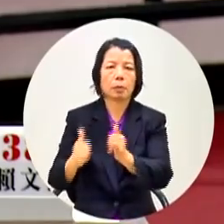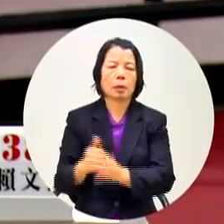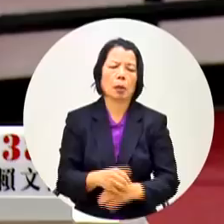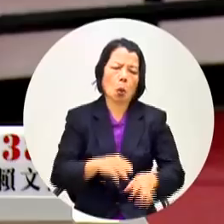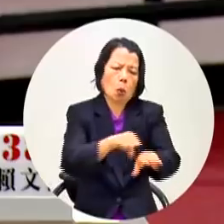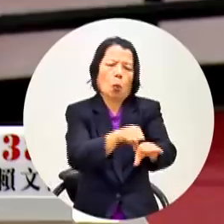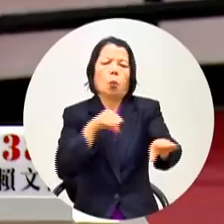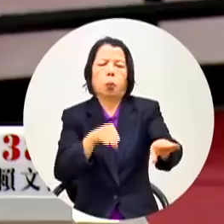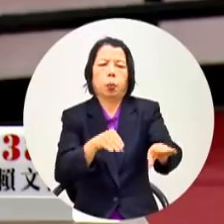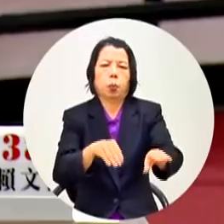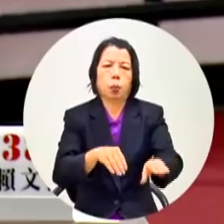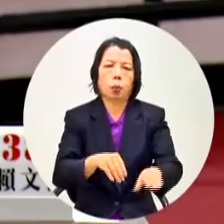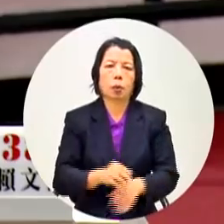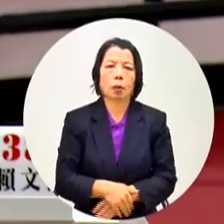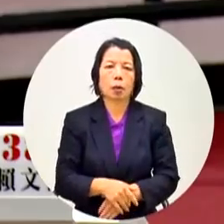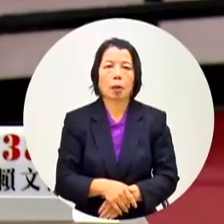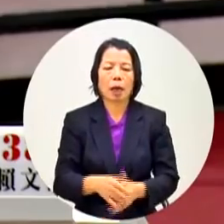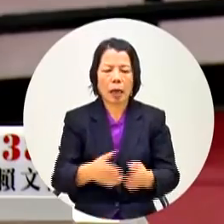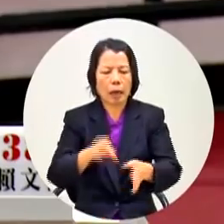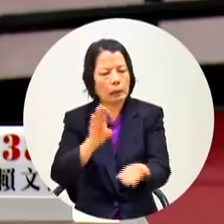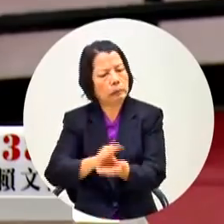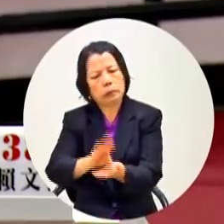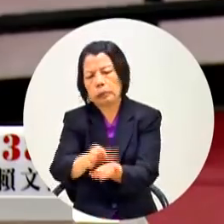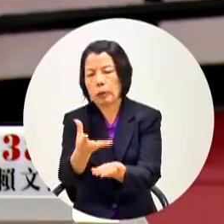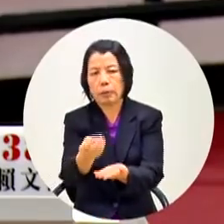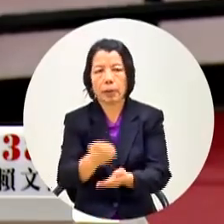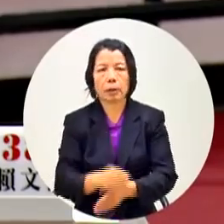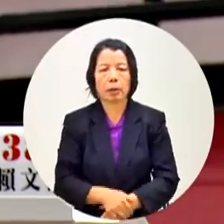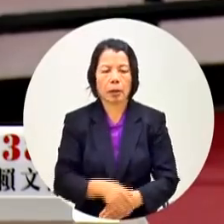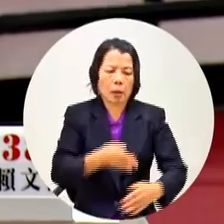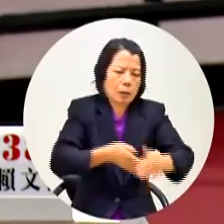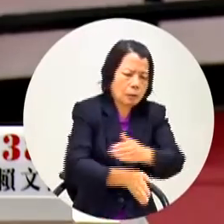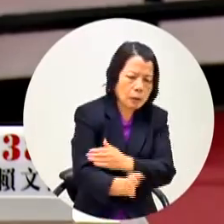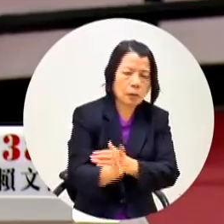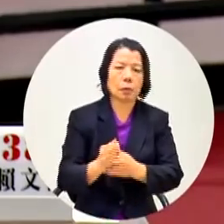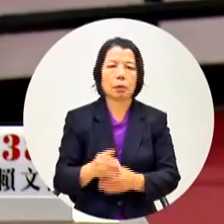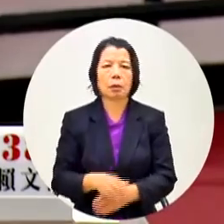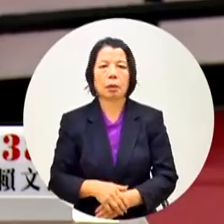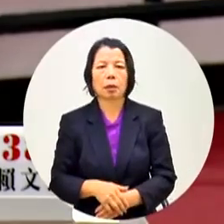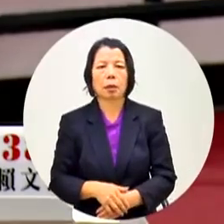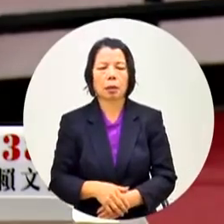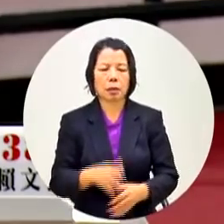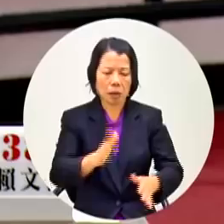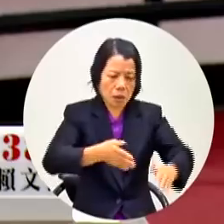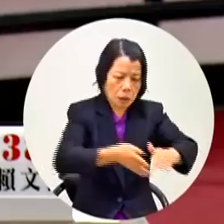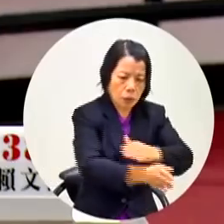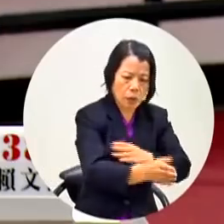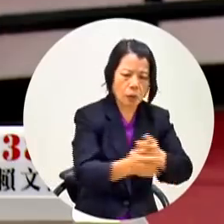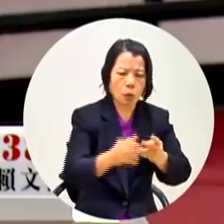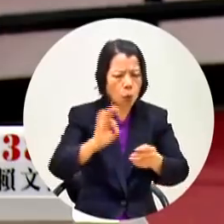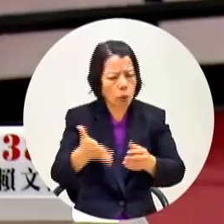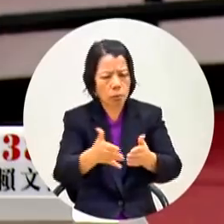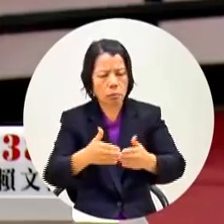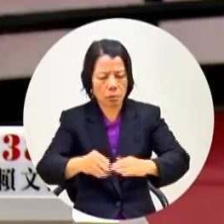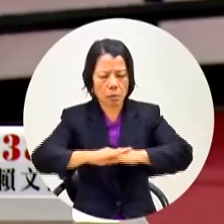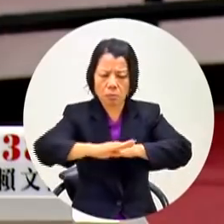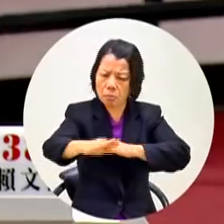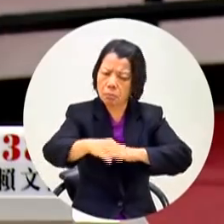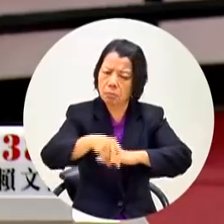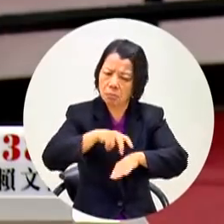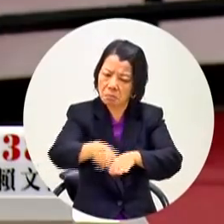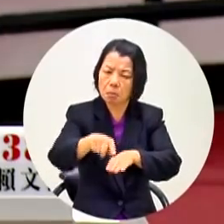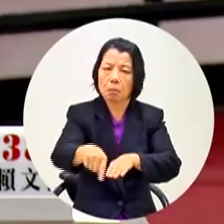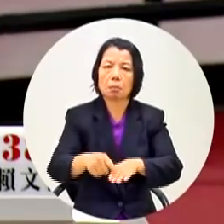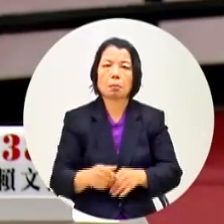停车啦，什么地下化，什么为什么铁路已经地下化了要地面化，那个五分钟都可以帮你说明清楚为什